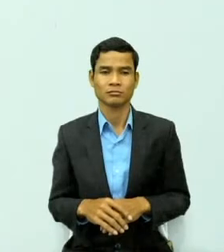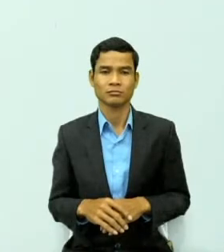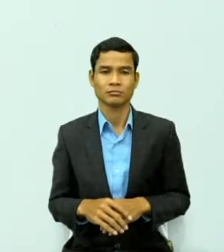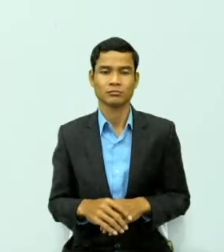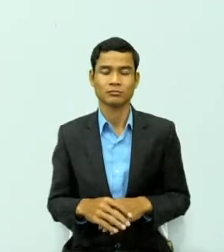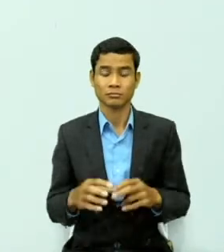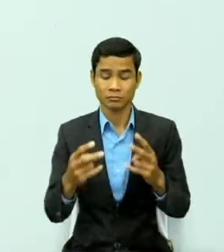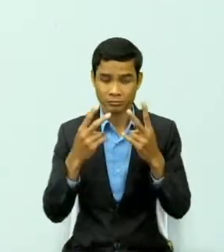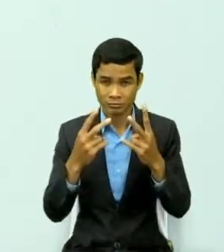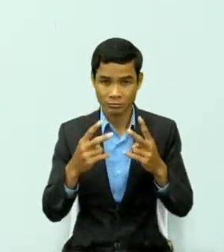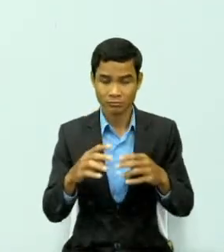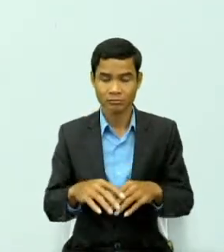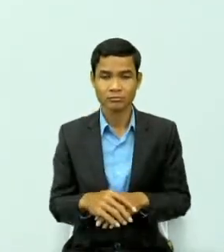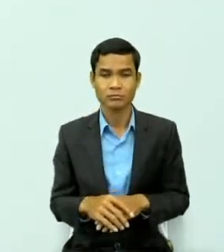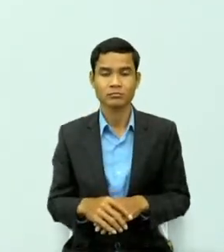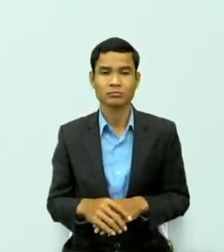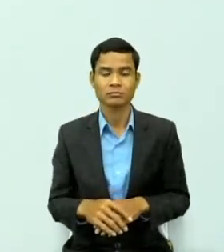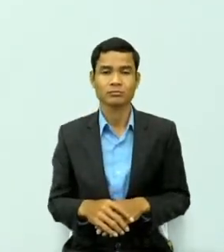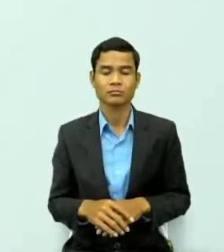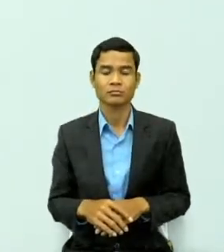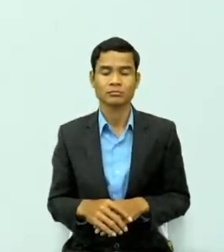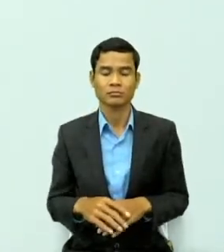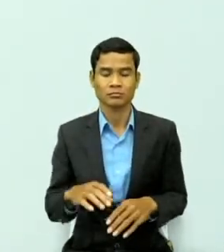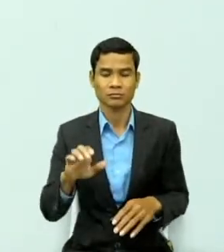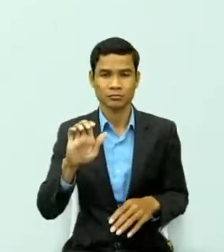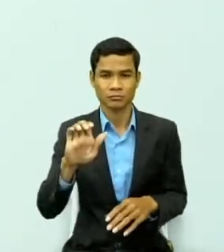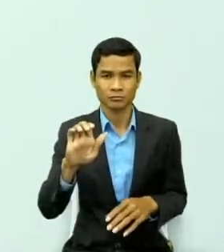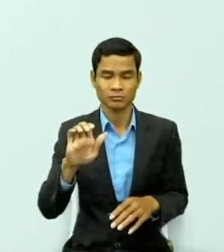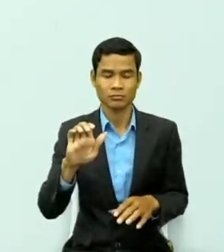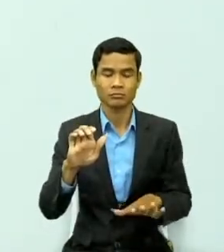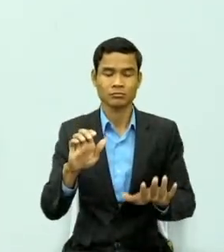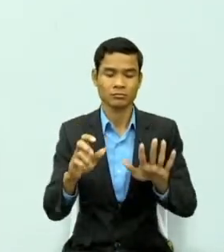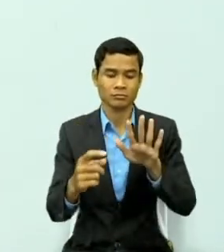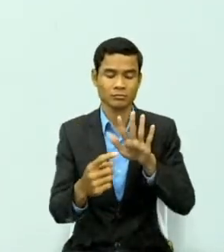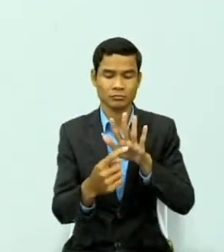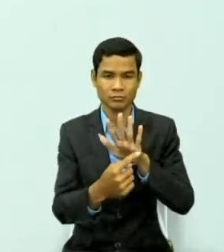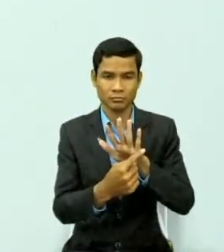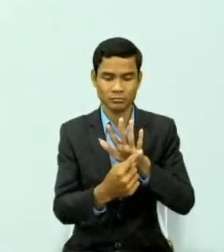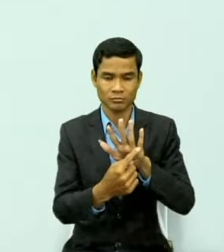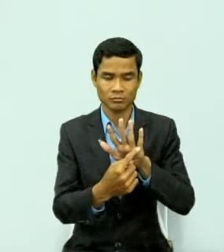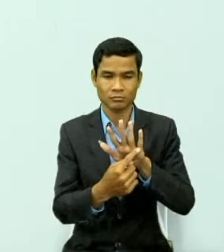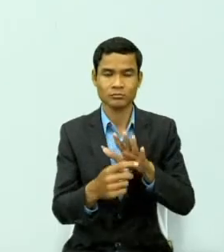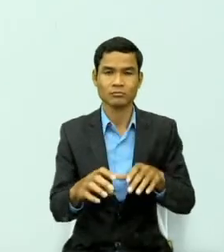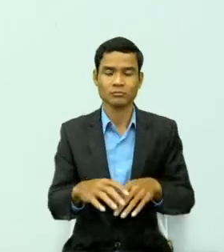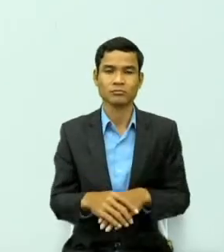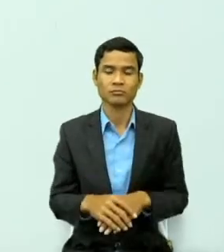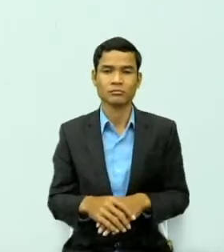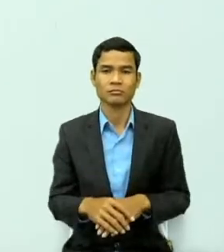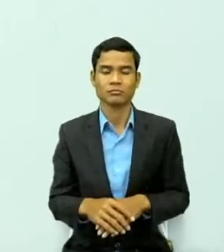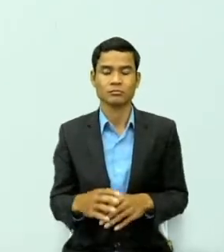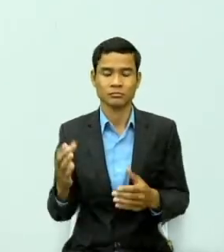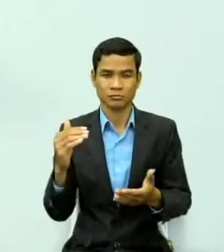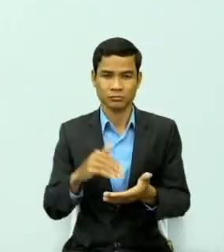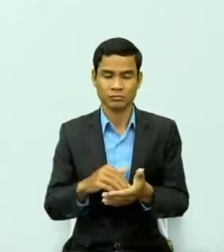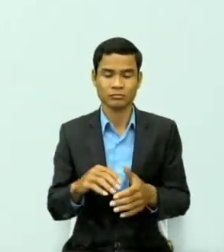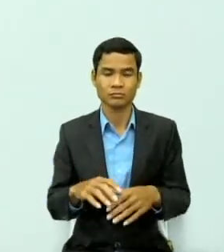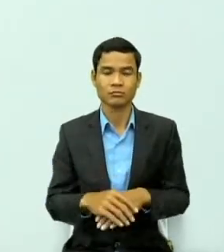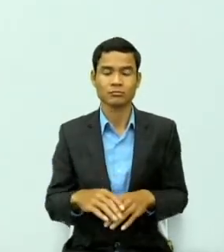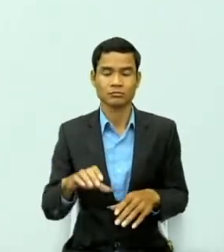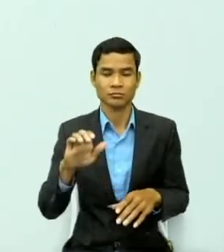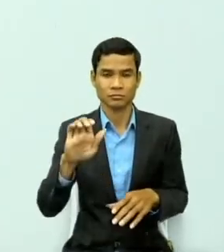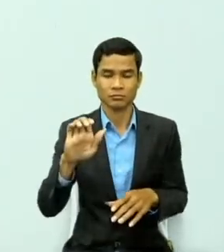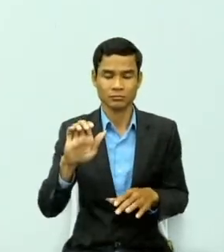ចាផ្ទៀងផ្ទាត់ចអឺជឺម្ដងទៀតណា